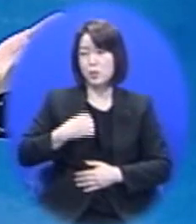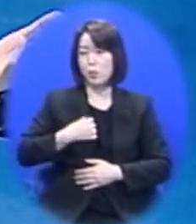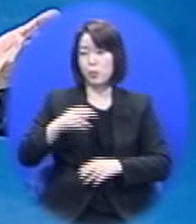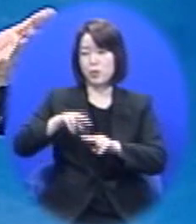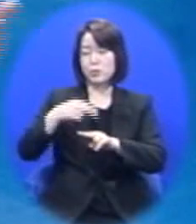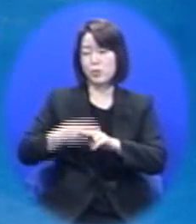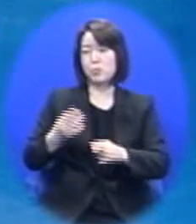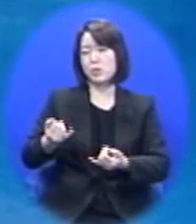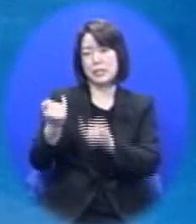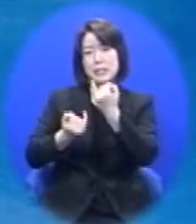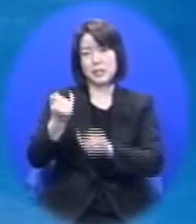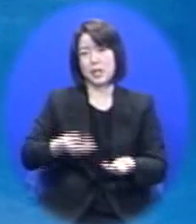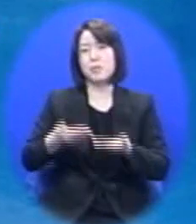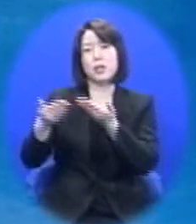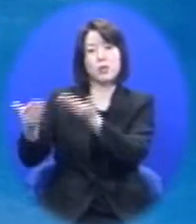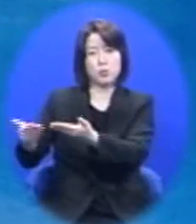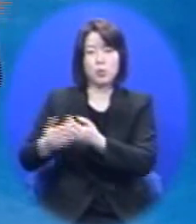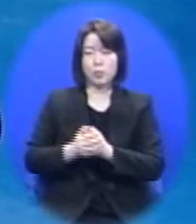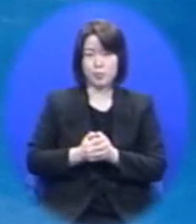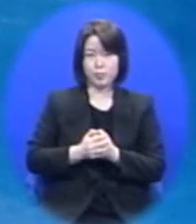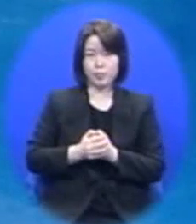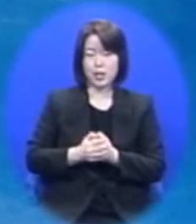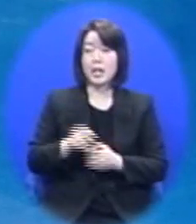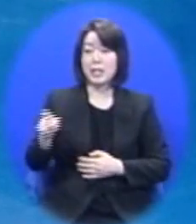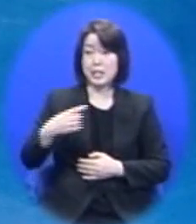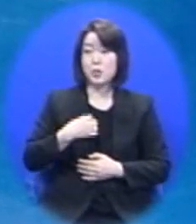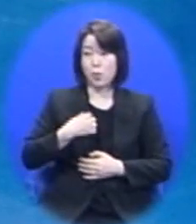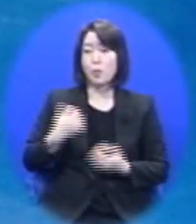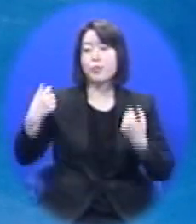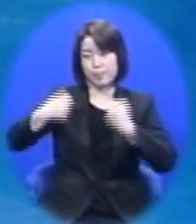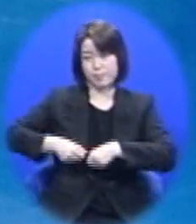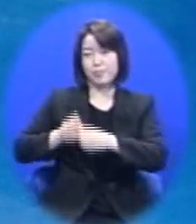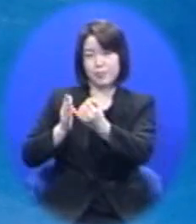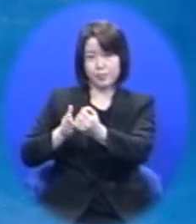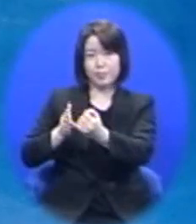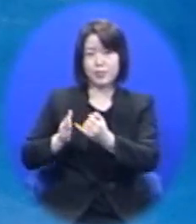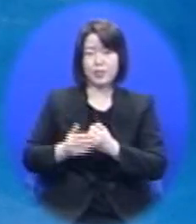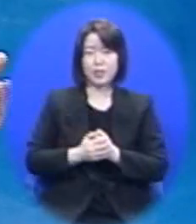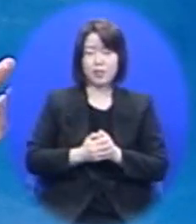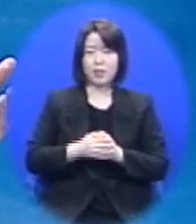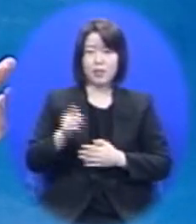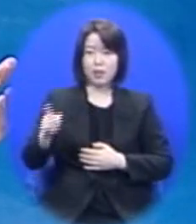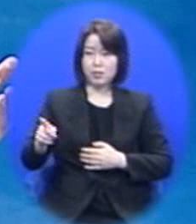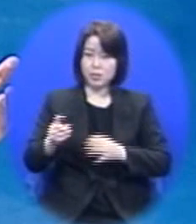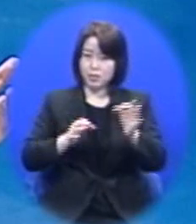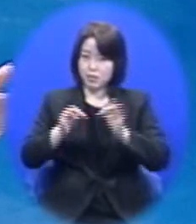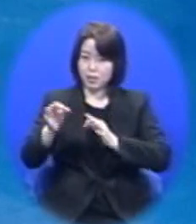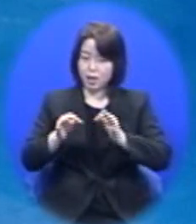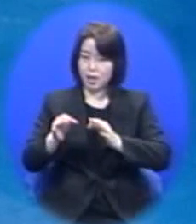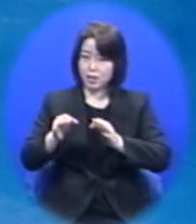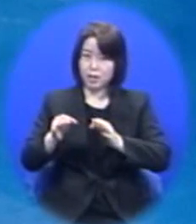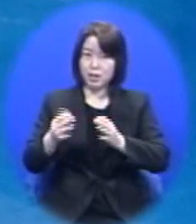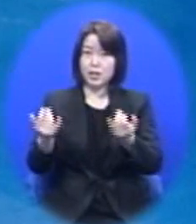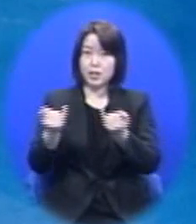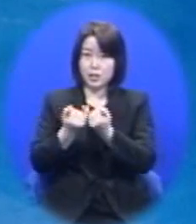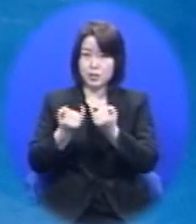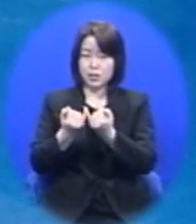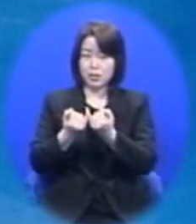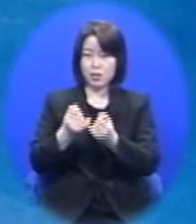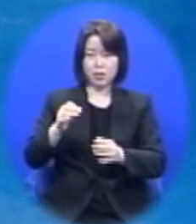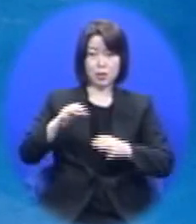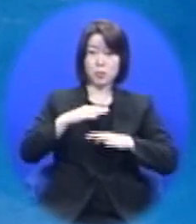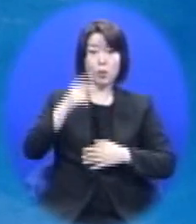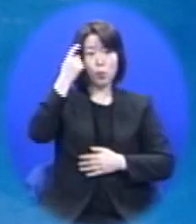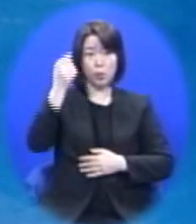줍니다. 자매님, 이 자매님이 이 옷을 입으세요. 이 점원이 깜짝 놀라요. 아니, 왜 이것을